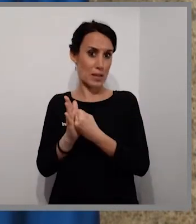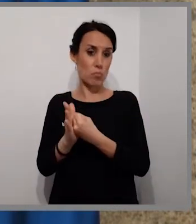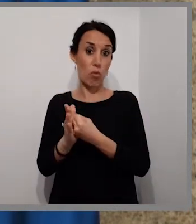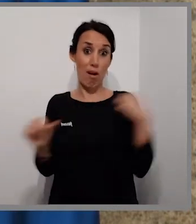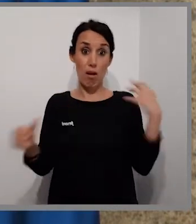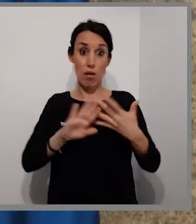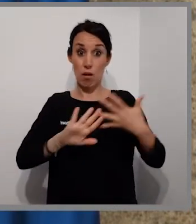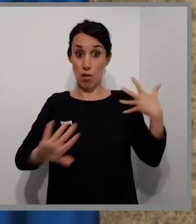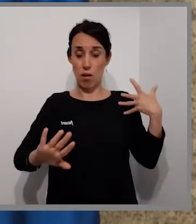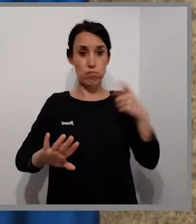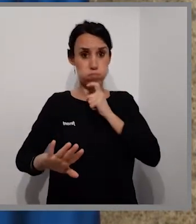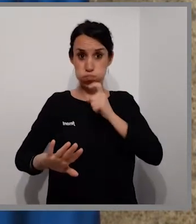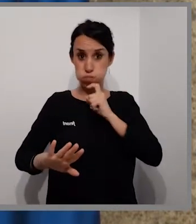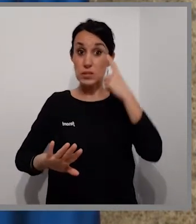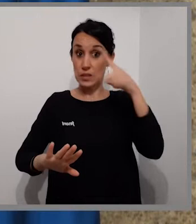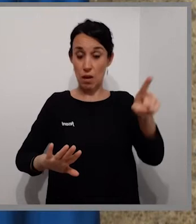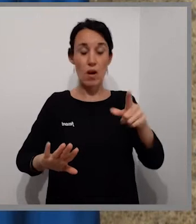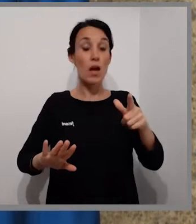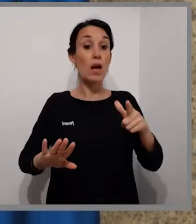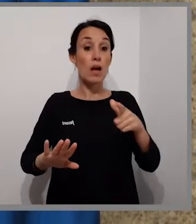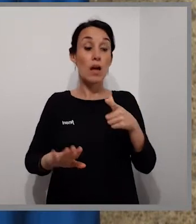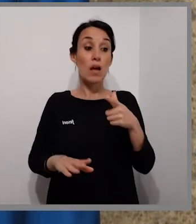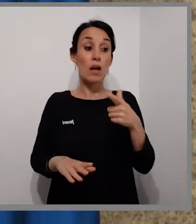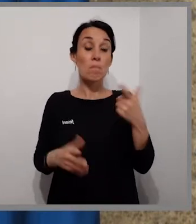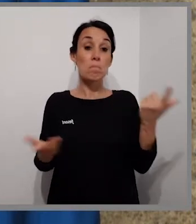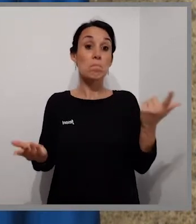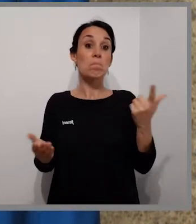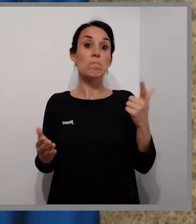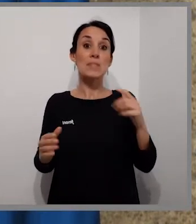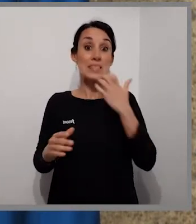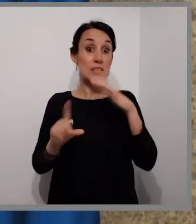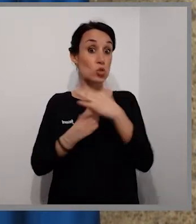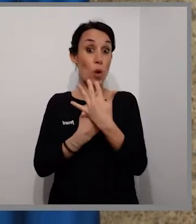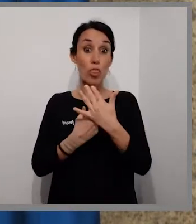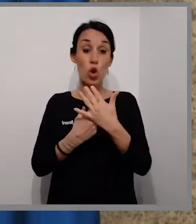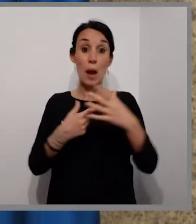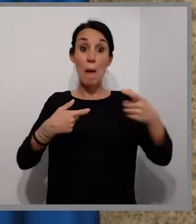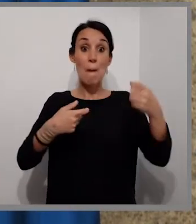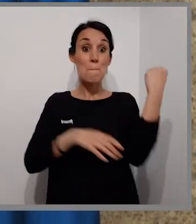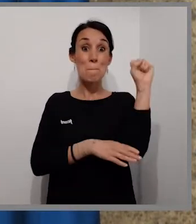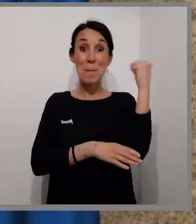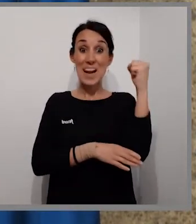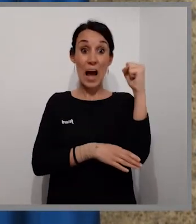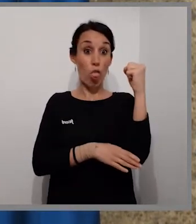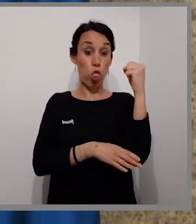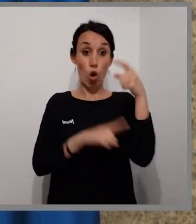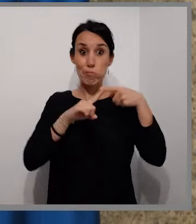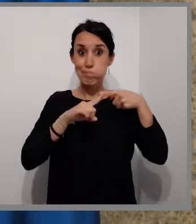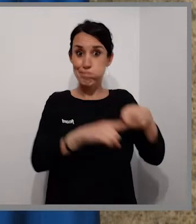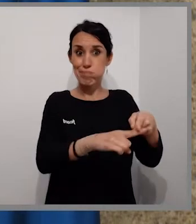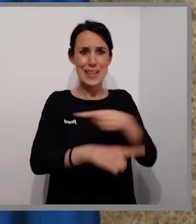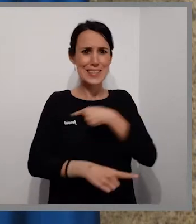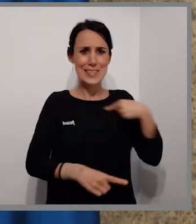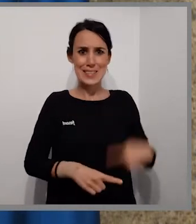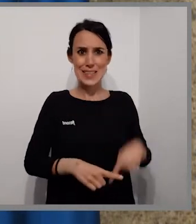moment ha estat molt difícil, com saben vostès. Mentre estiguem en una situació en què el mercat està tan concentrat